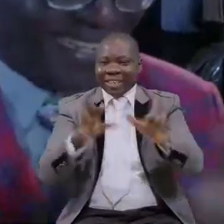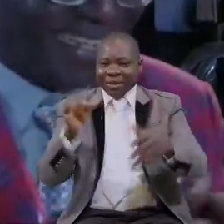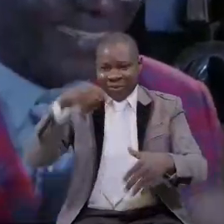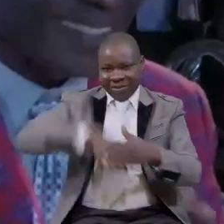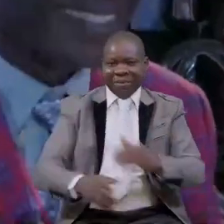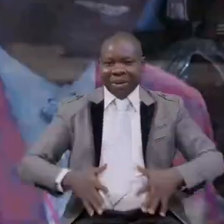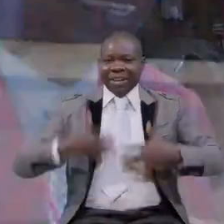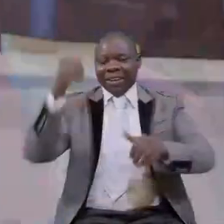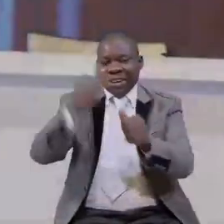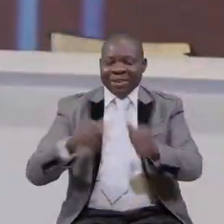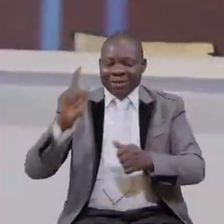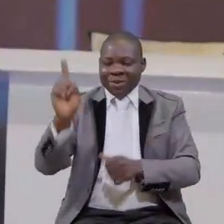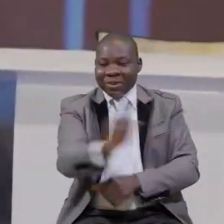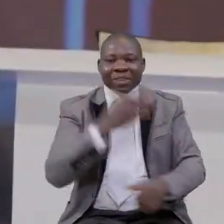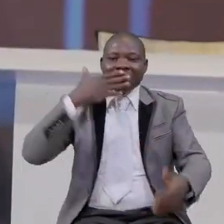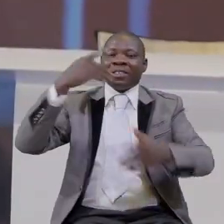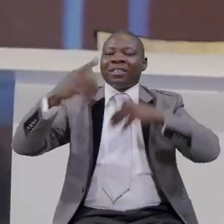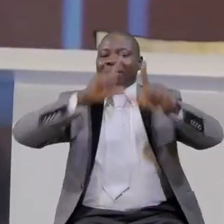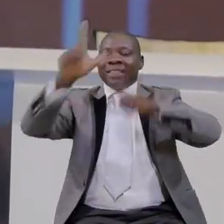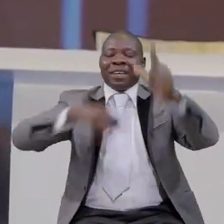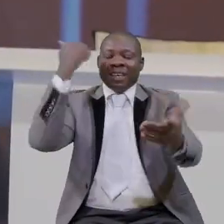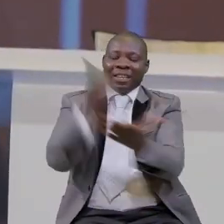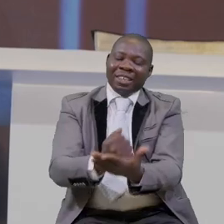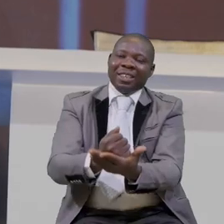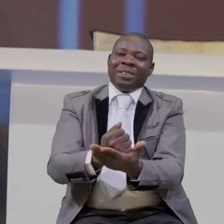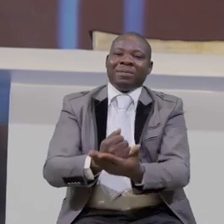Tout le monde, amen.